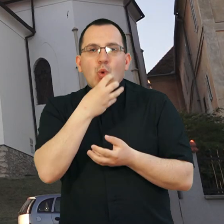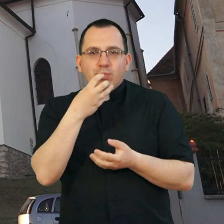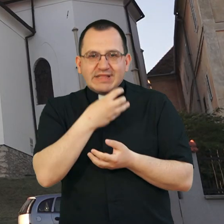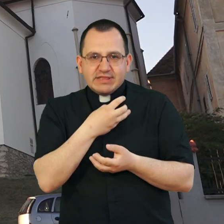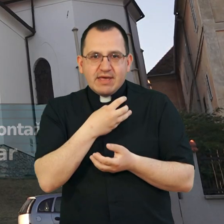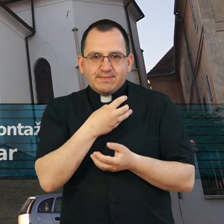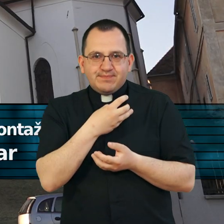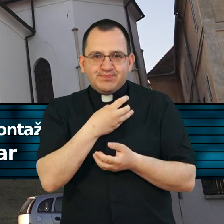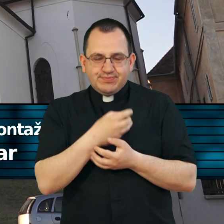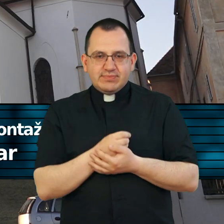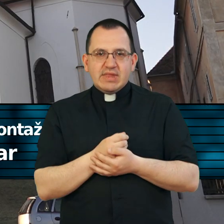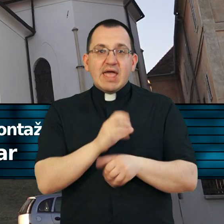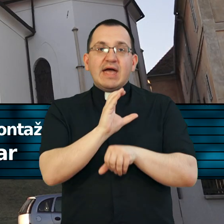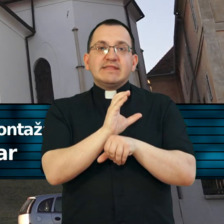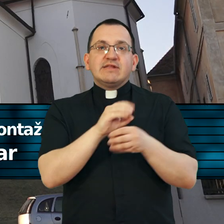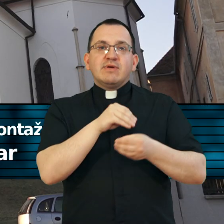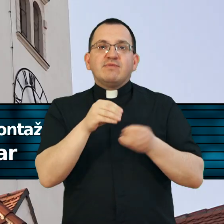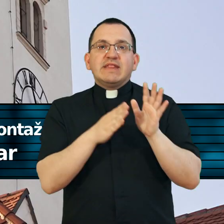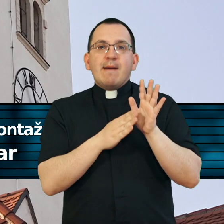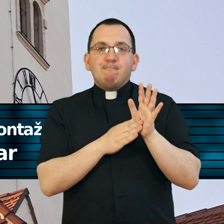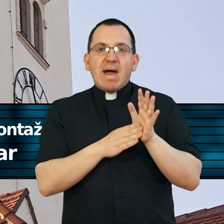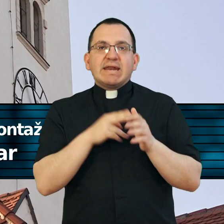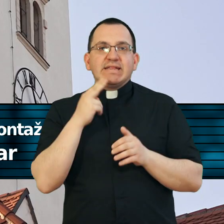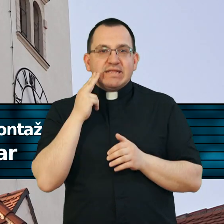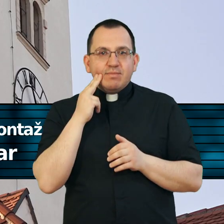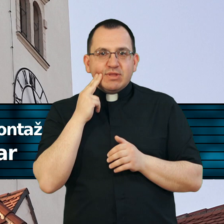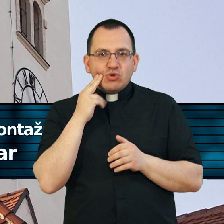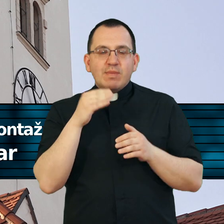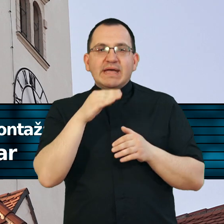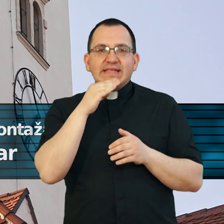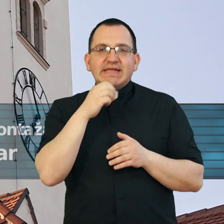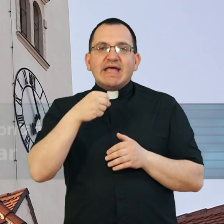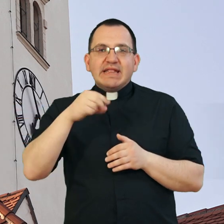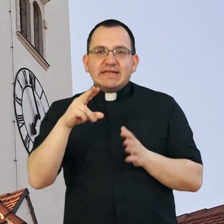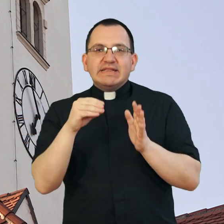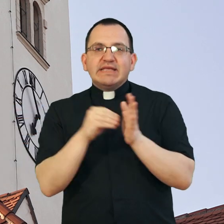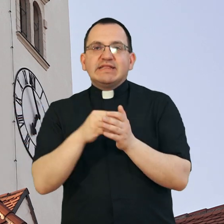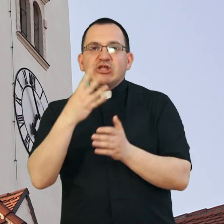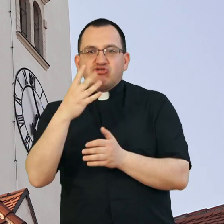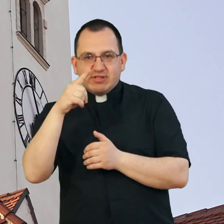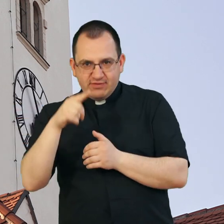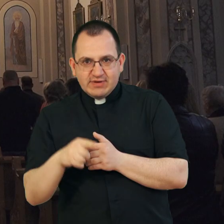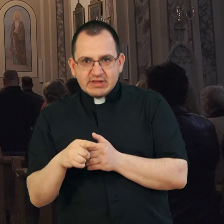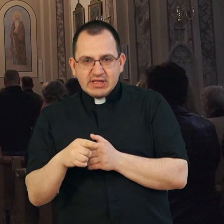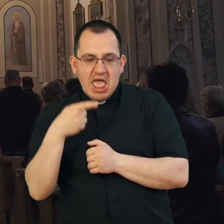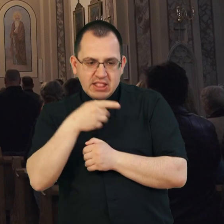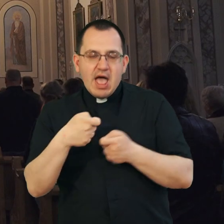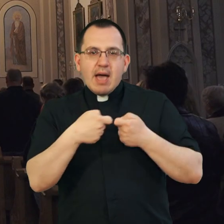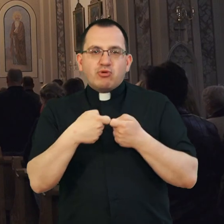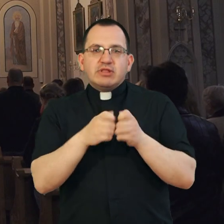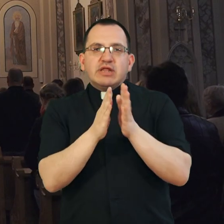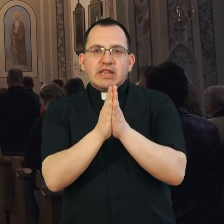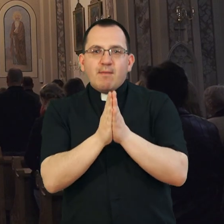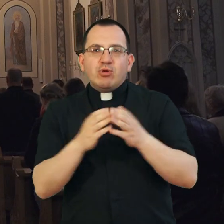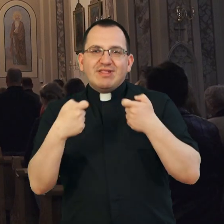župi Svetog Martina biskupa u Varaždinskim Toplicama u srijedu 13. travnja bila je organizirana molitva za mir u